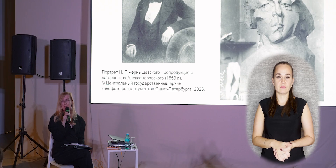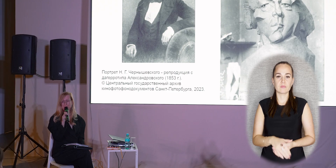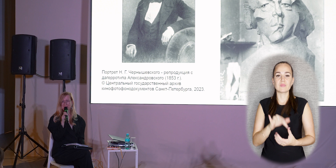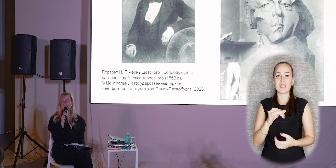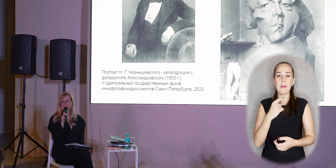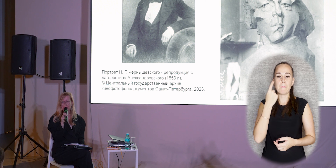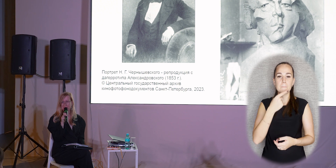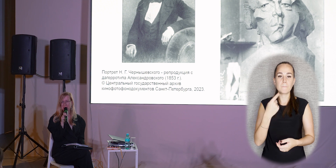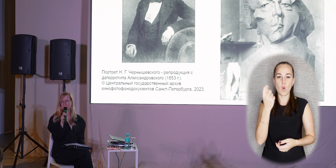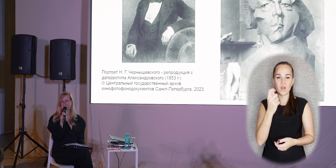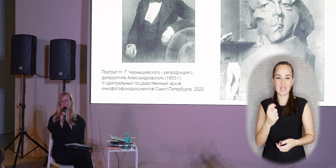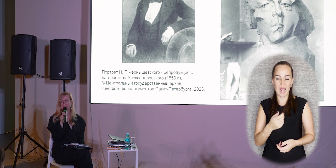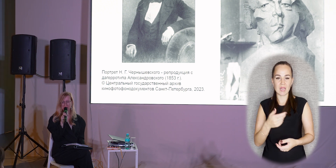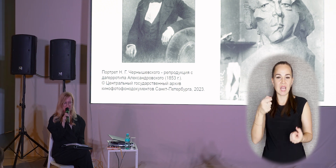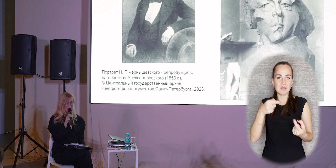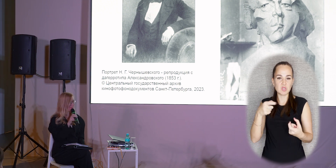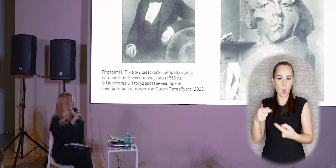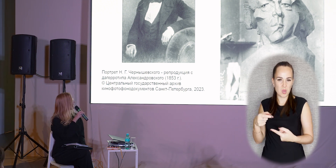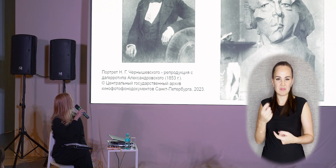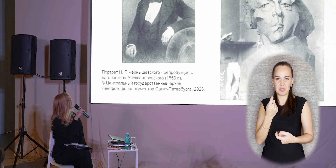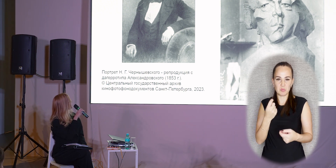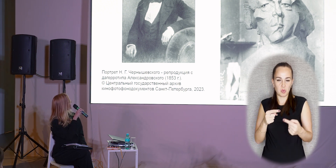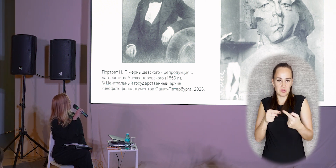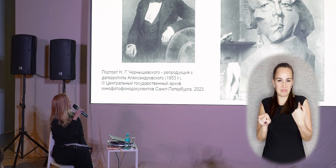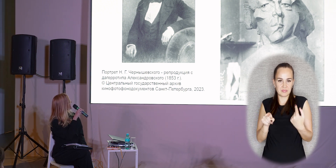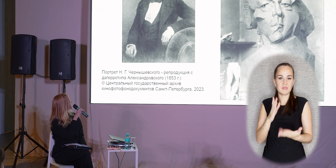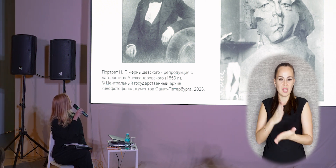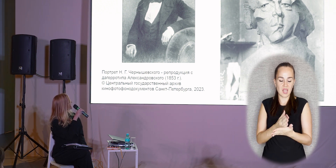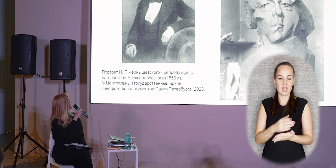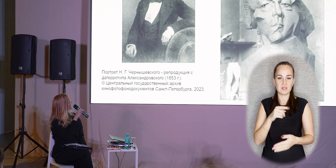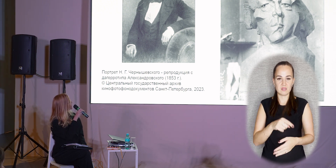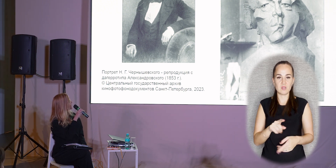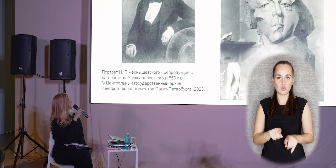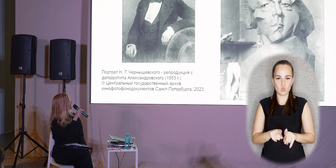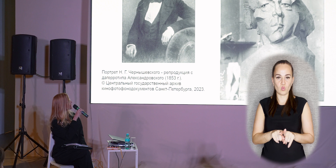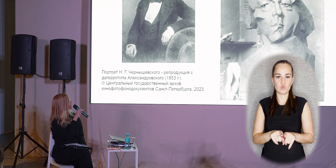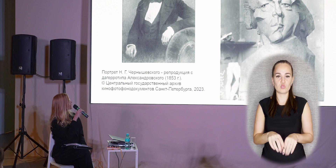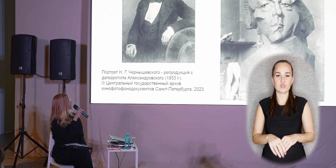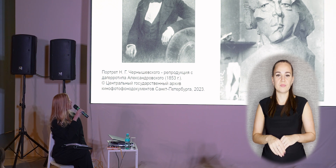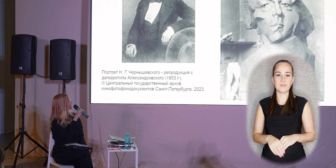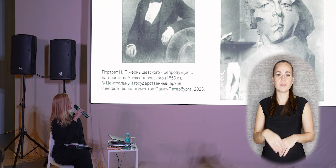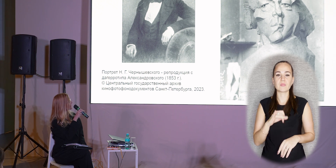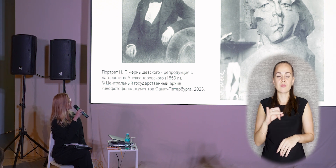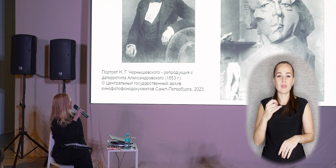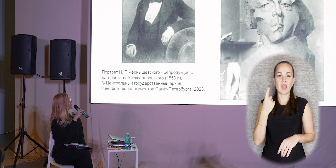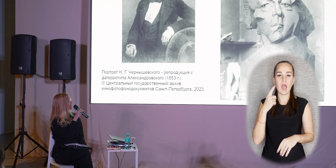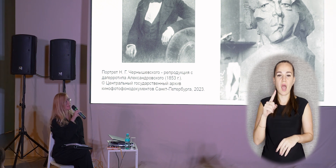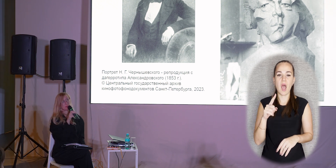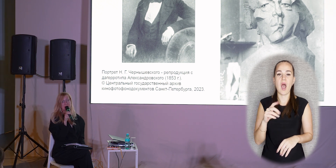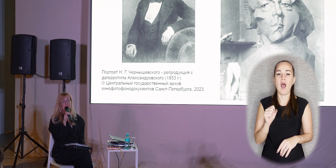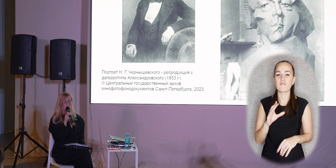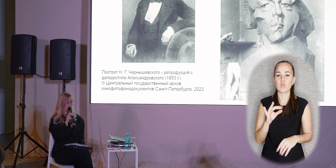отдаленное портретное сходство с изображаемым персонажем. Но, конечно, также мы видим, что автор